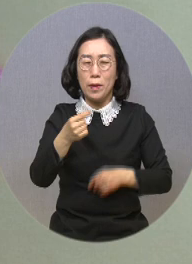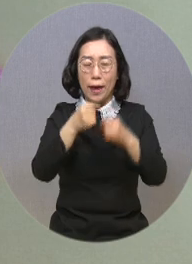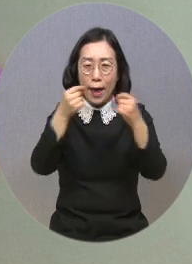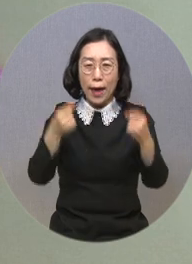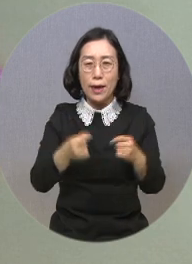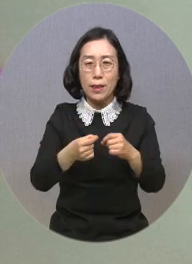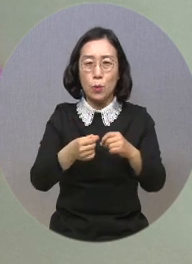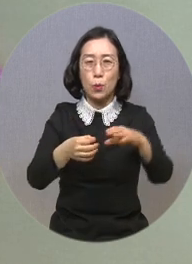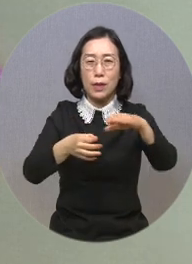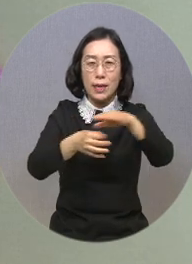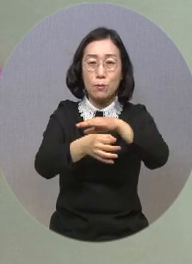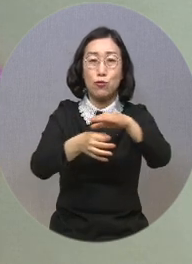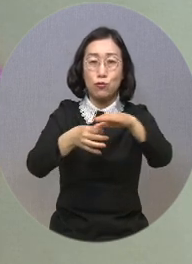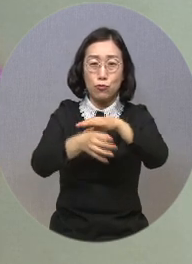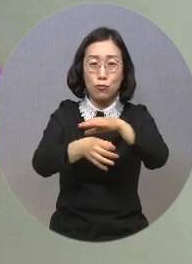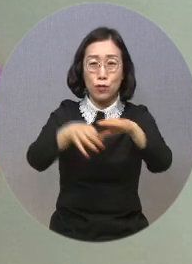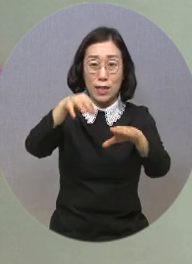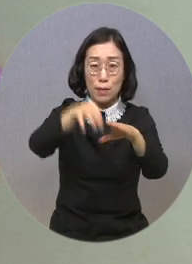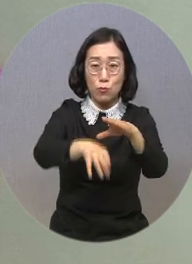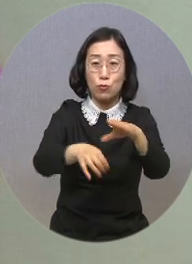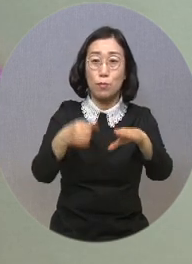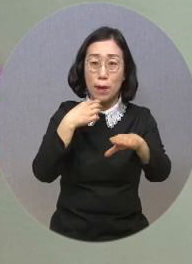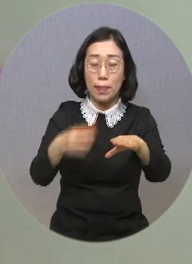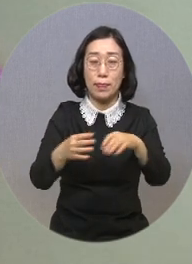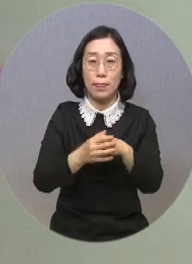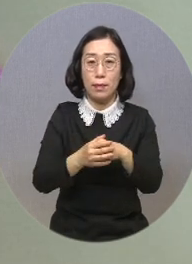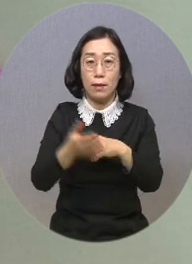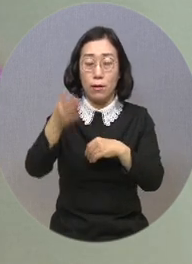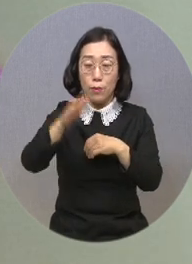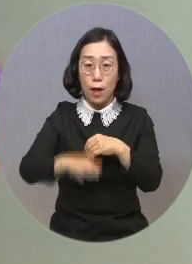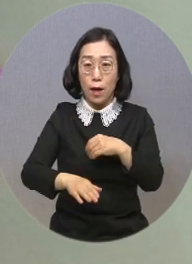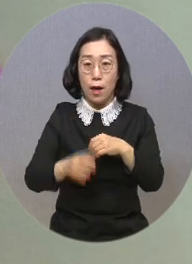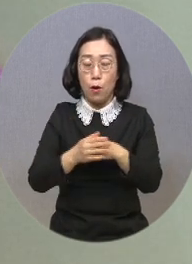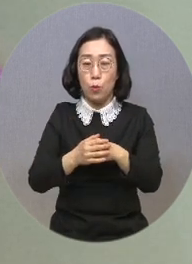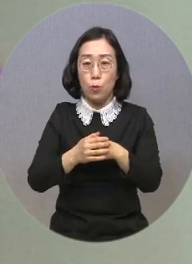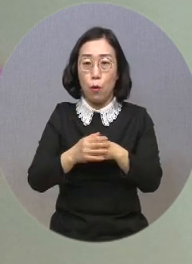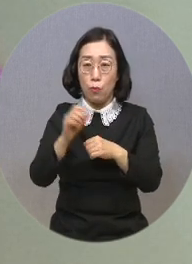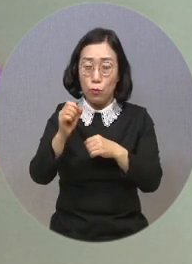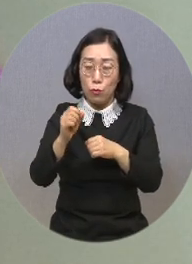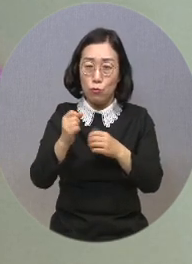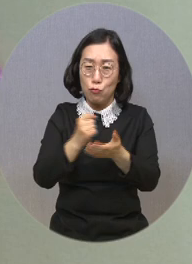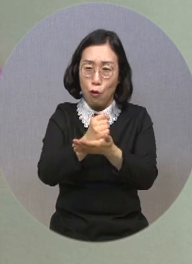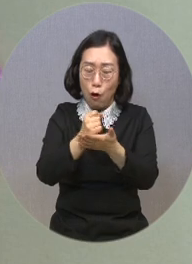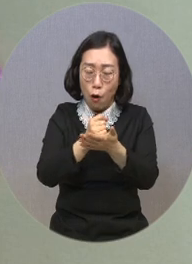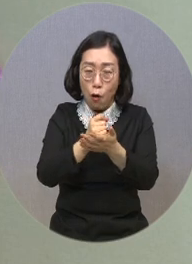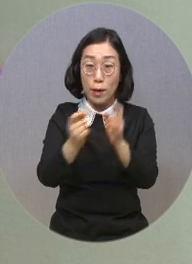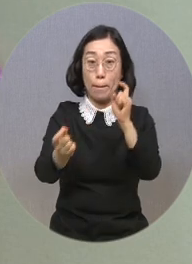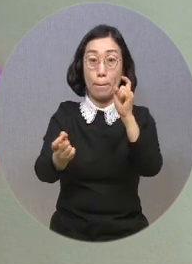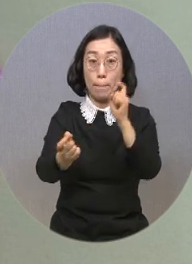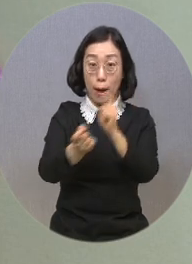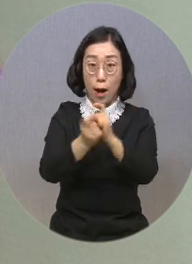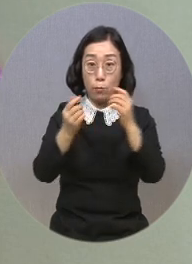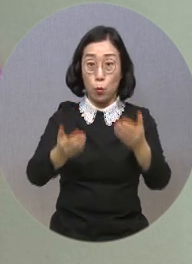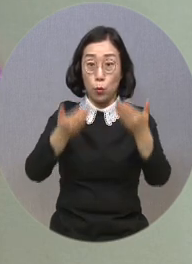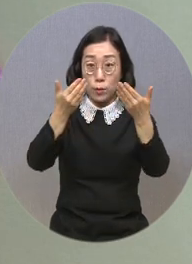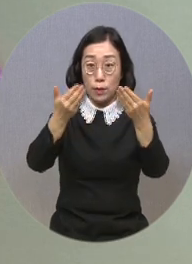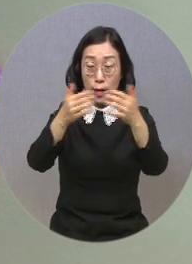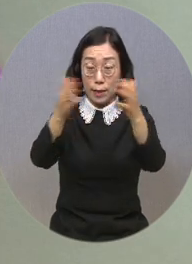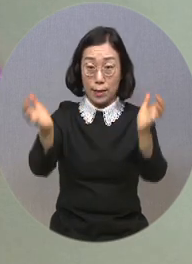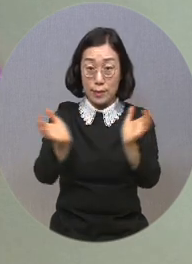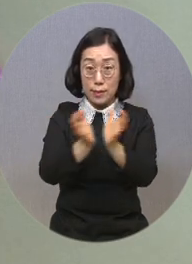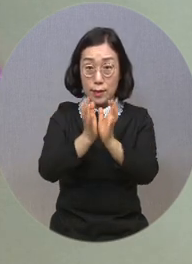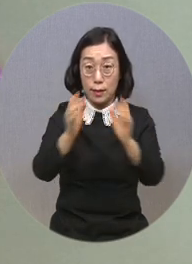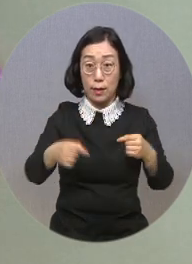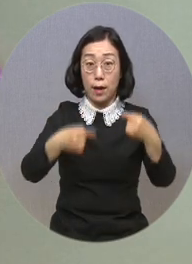그런 봉사. 그게 전부였어요. 그러다가 우연한 계기로 봉사단체에 가입을 하면서